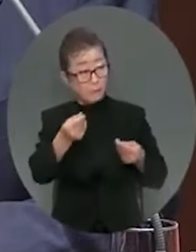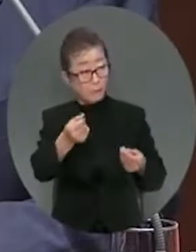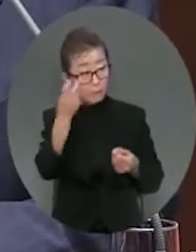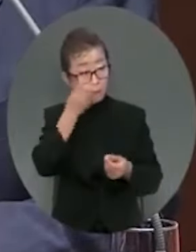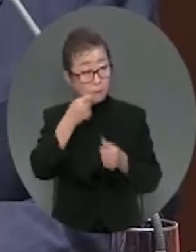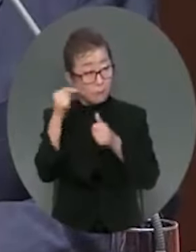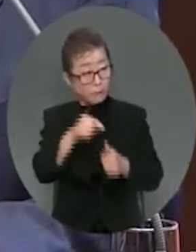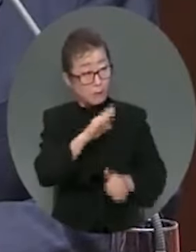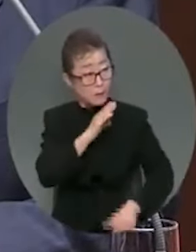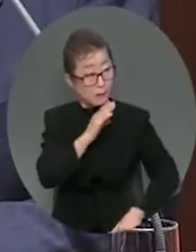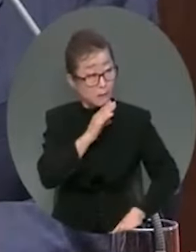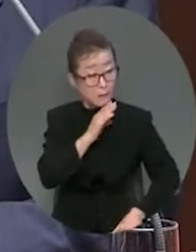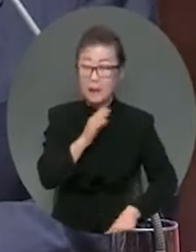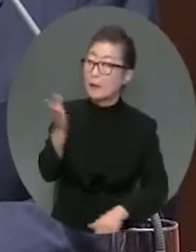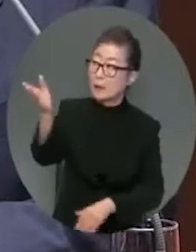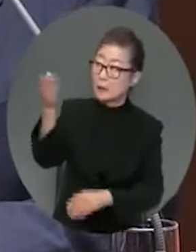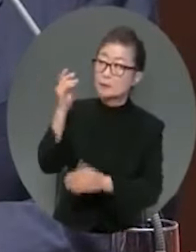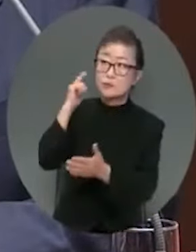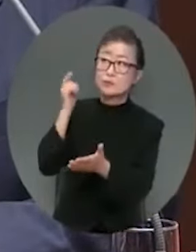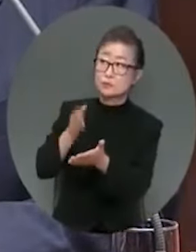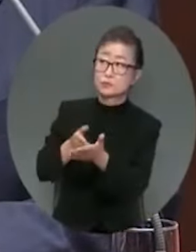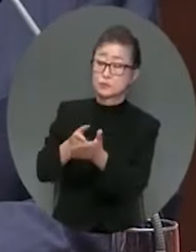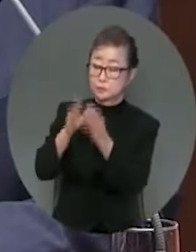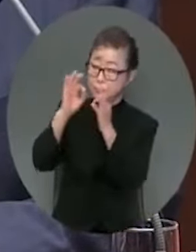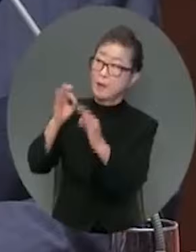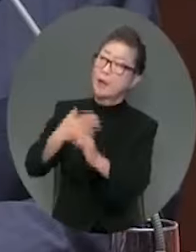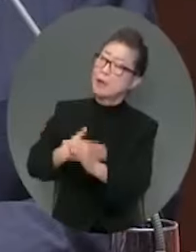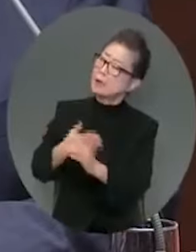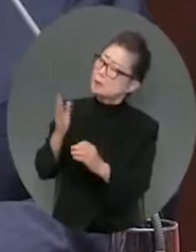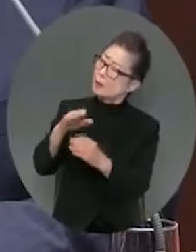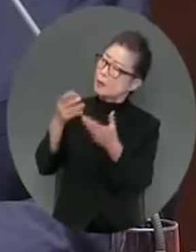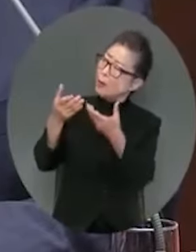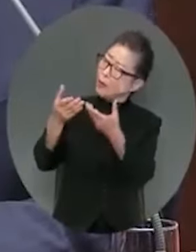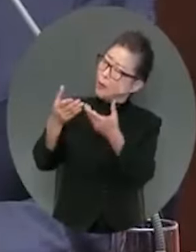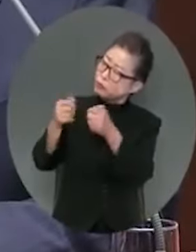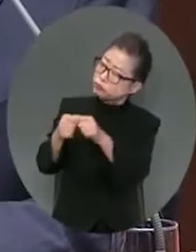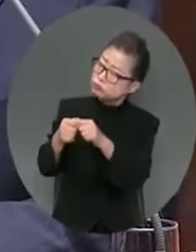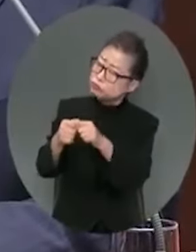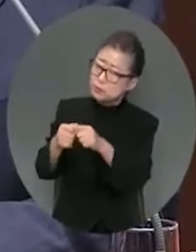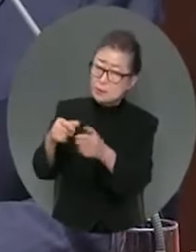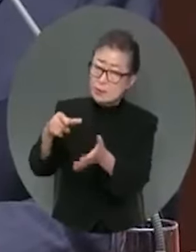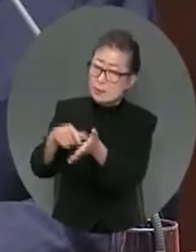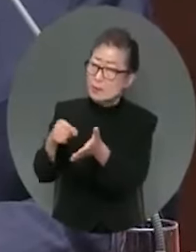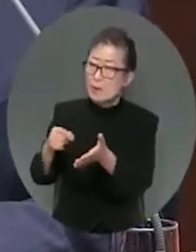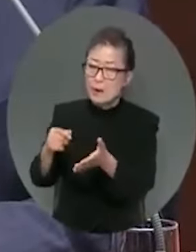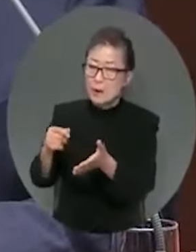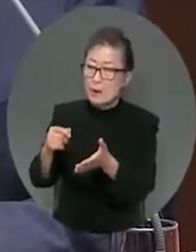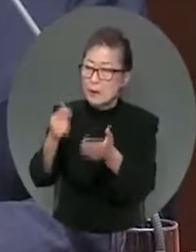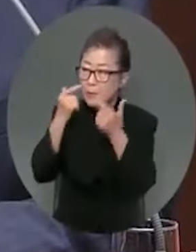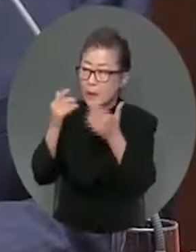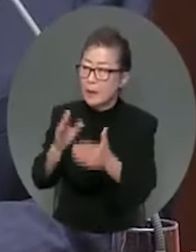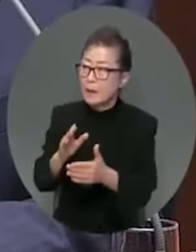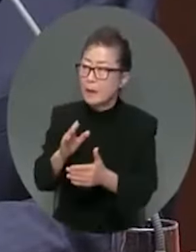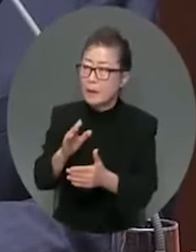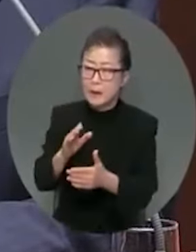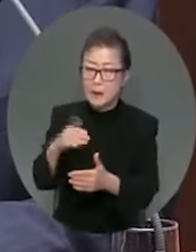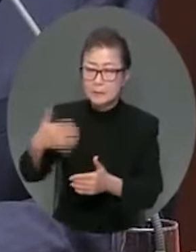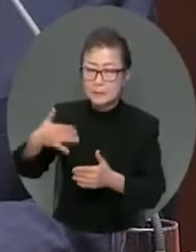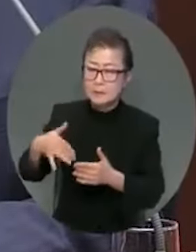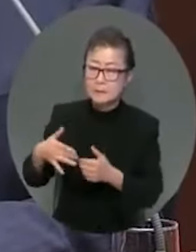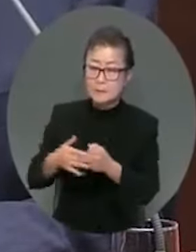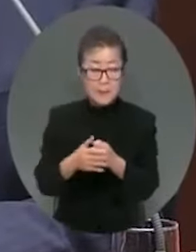의원님께서 말씀하신 뉴스는 봤습니다만 그중에 어떤 구체적인 이것은요, 팩트를 제가 아직 확인한 바가 없어서 김건희 여사가